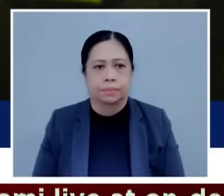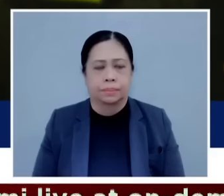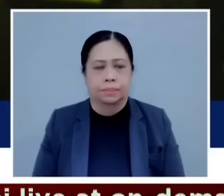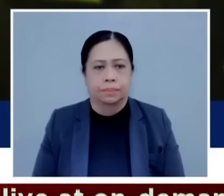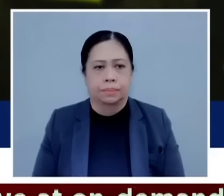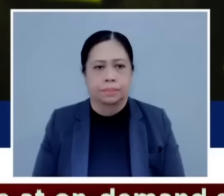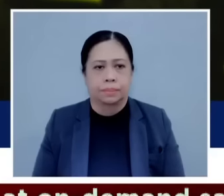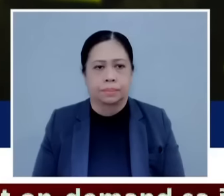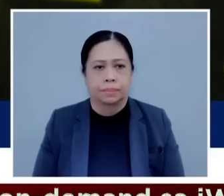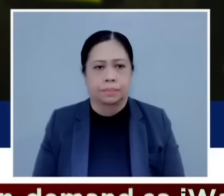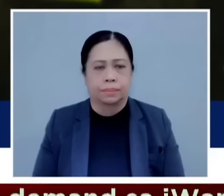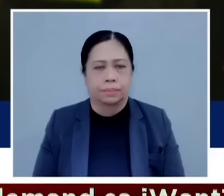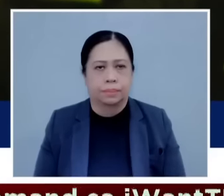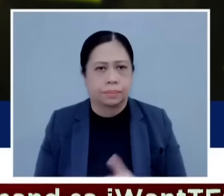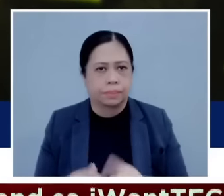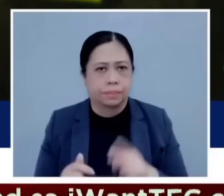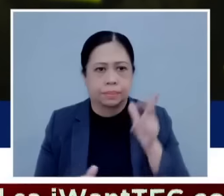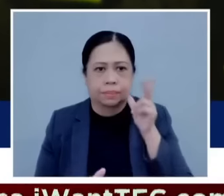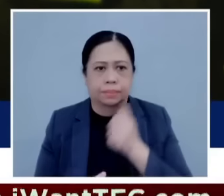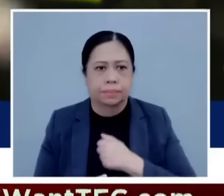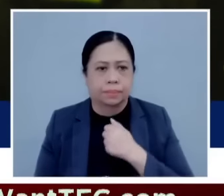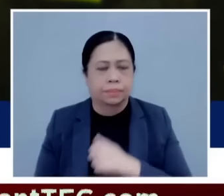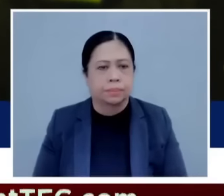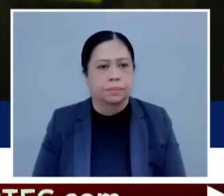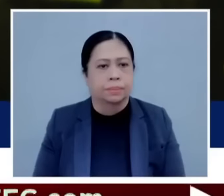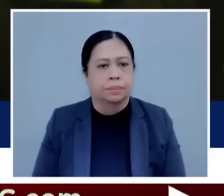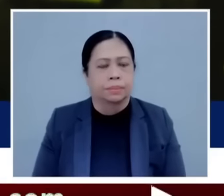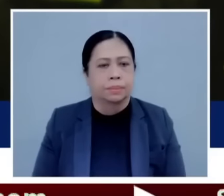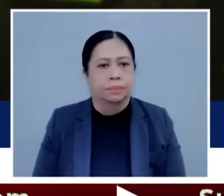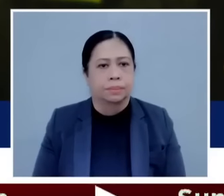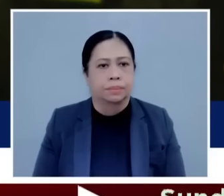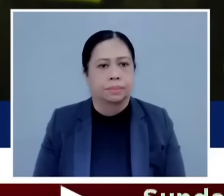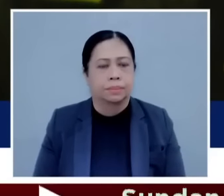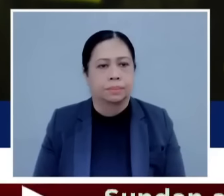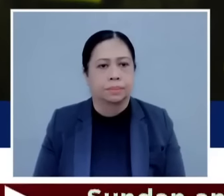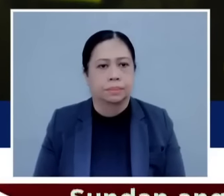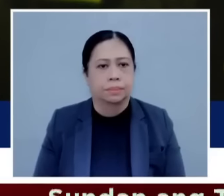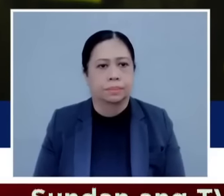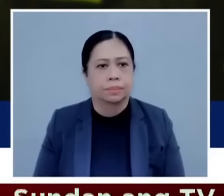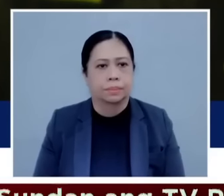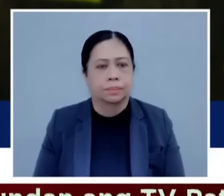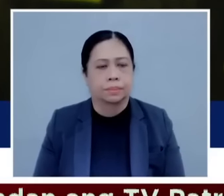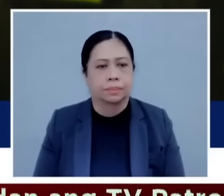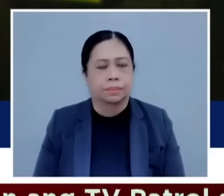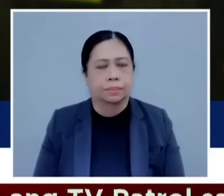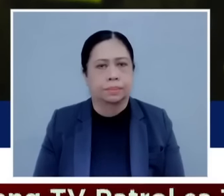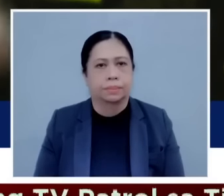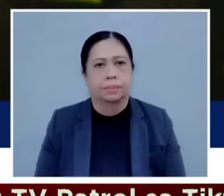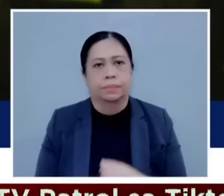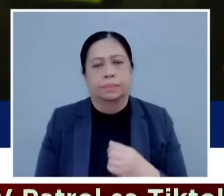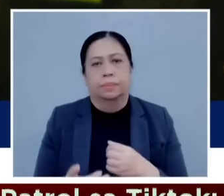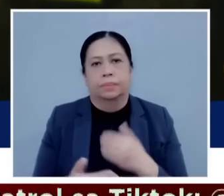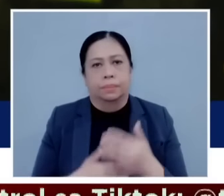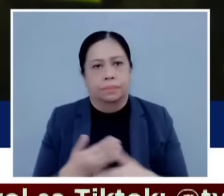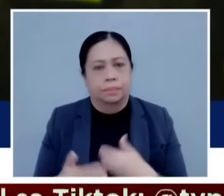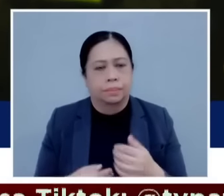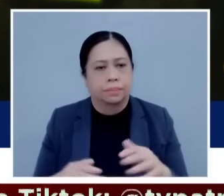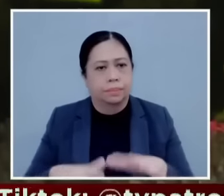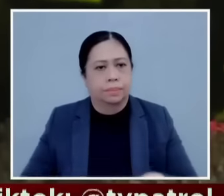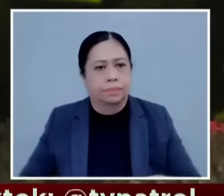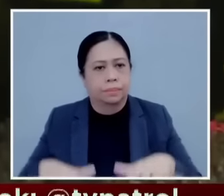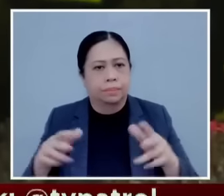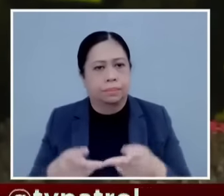river basin para tuloy-tuloy ang daloy ng tubig patungo sa dagat. Samantala, sa relief operations naman sa mga binahang lugar ay